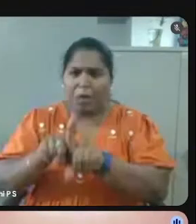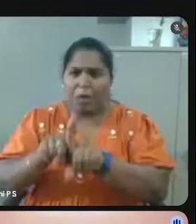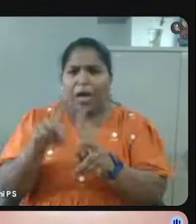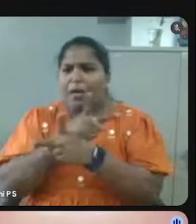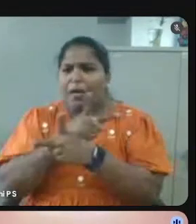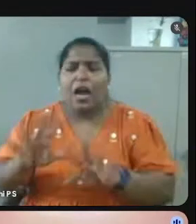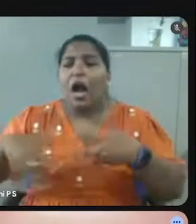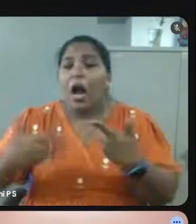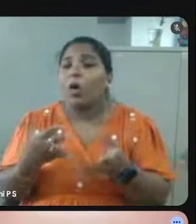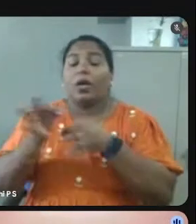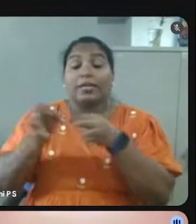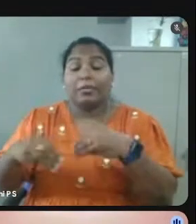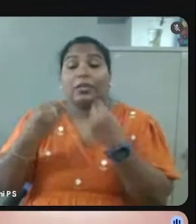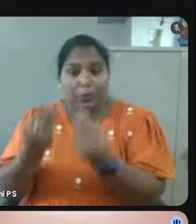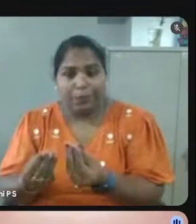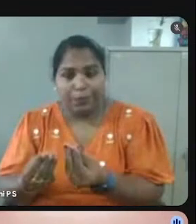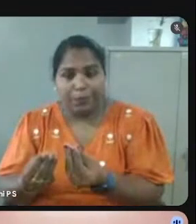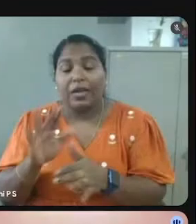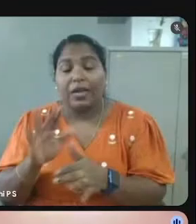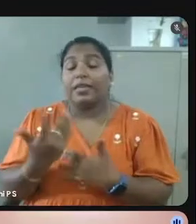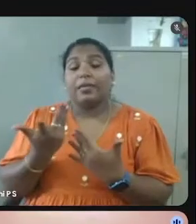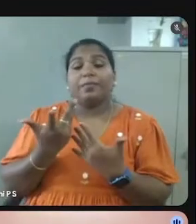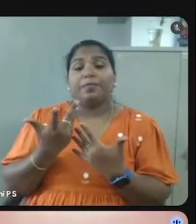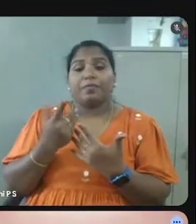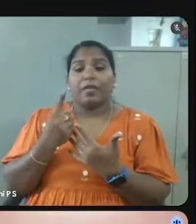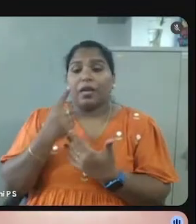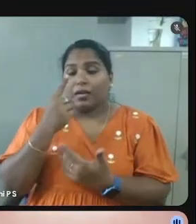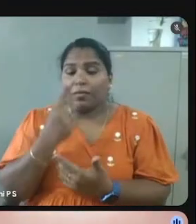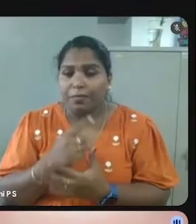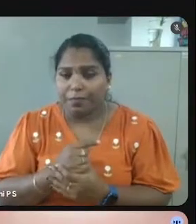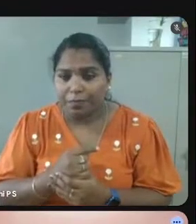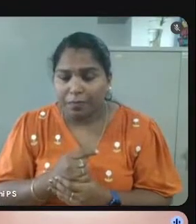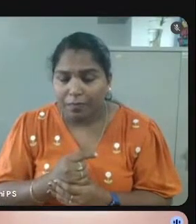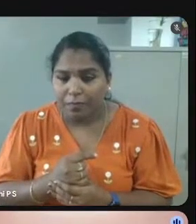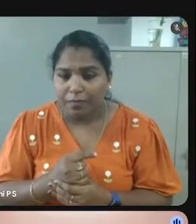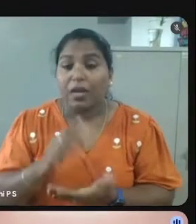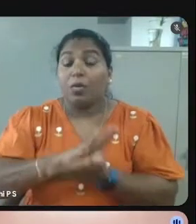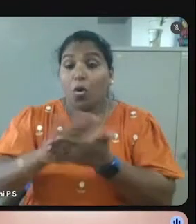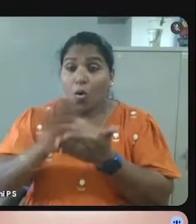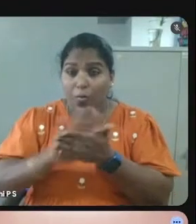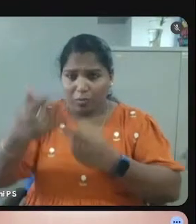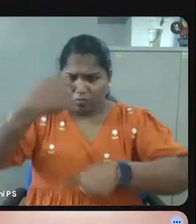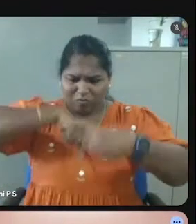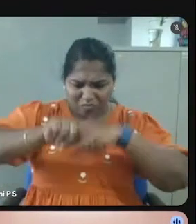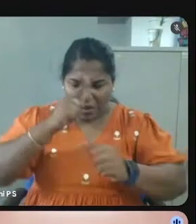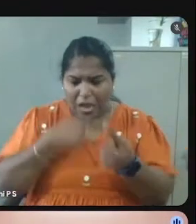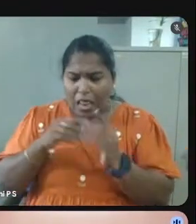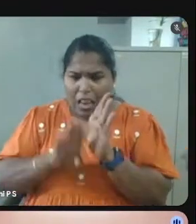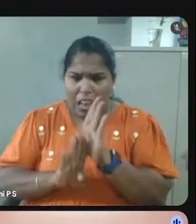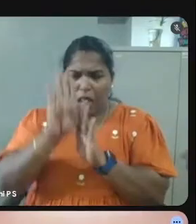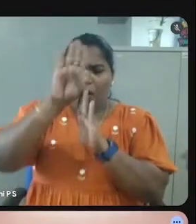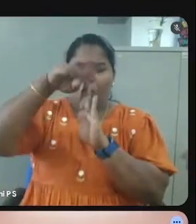സൈക്കോസോഷ്യൽ ഇഷ്യൂസ് ഉള്ള ആർക്കും ഇന്ദ്രിയങ്ങൾ പിന്നെ ഇൻക്രീസ് ആണോ, ഈ കാര്യങ്ങളുള്ളവർക്കും